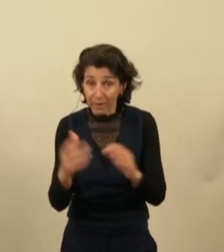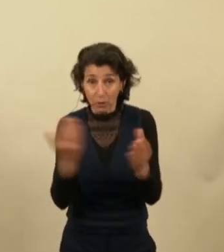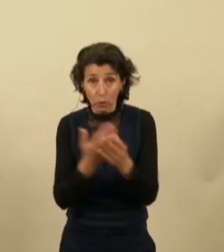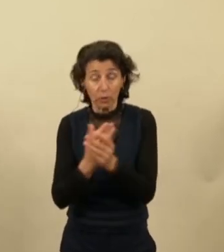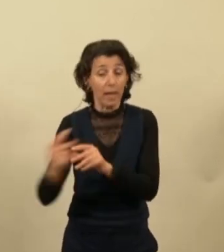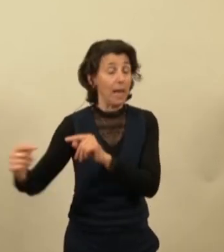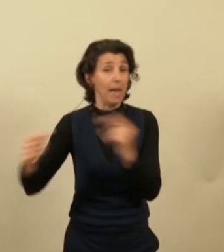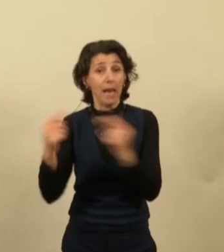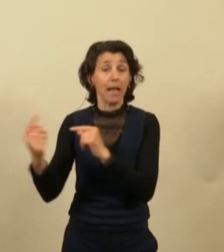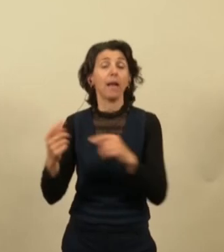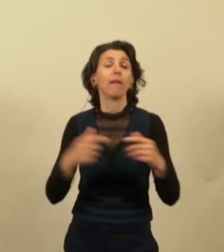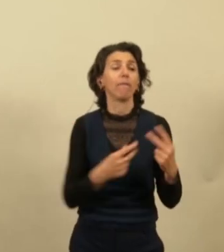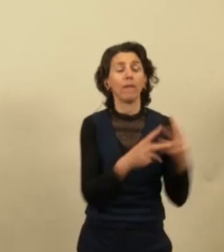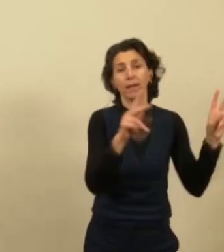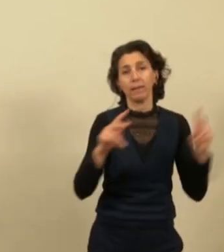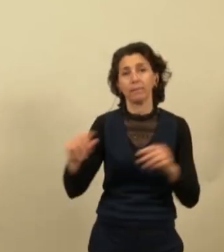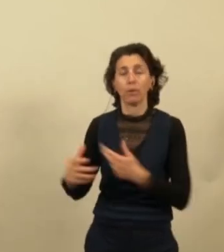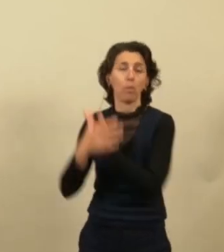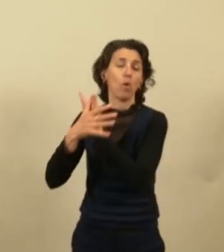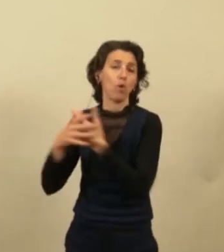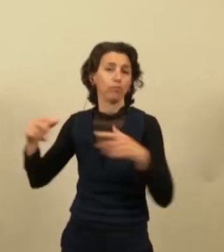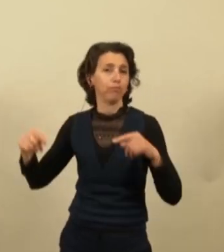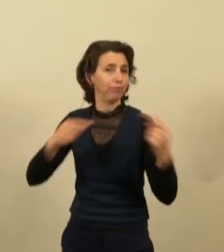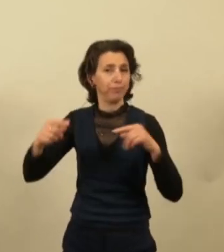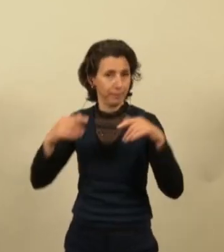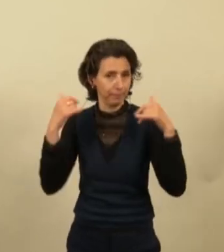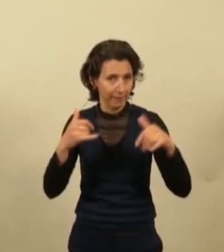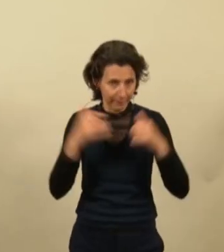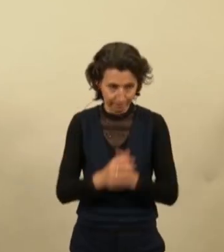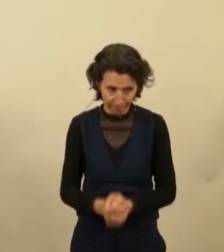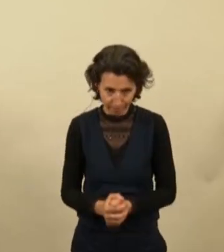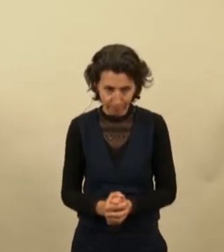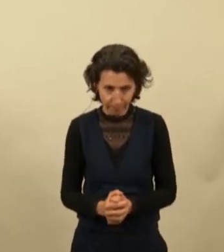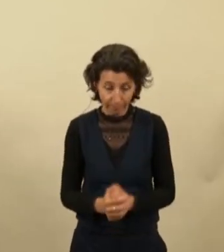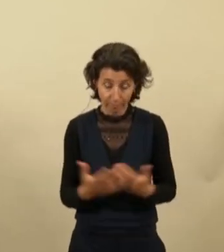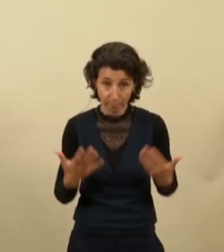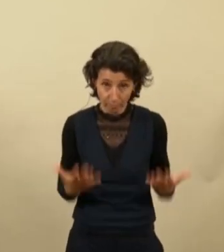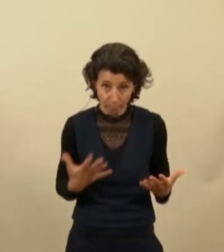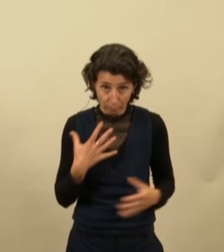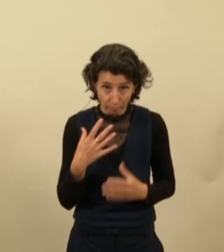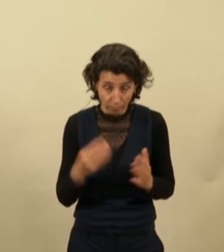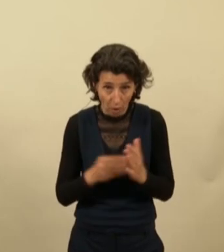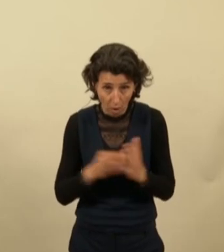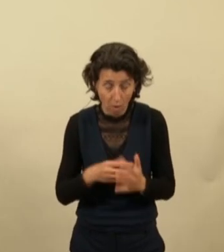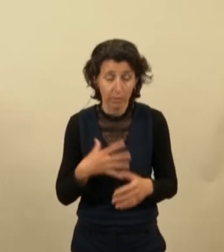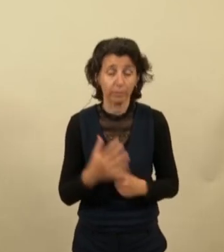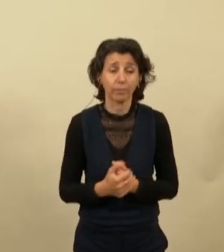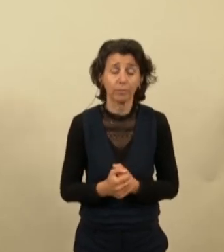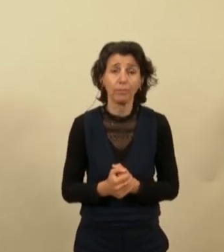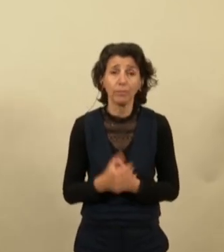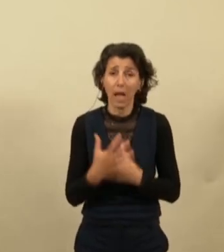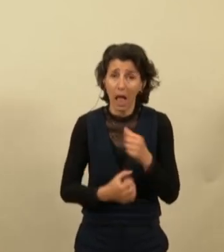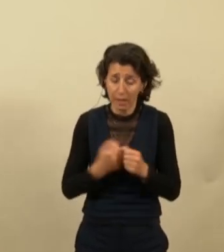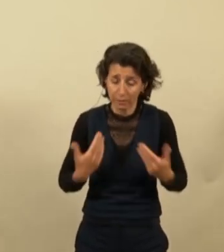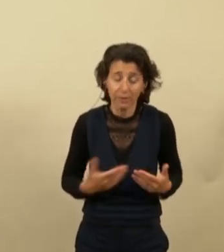la ville et la métropole cette année encore lors de la présentation du budget primitif